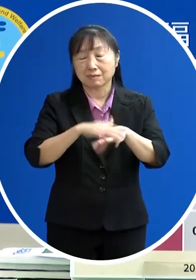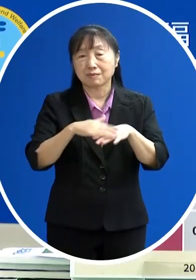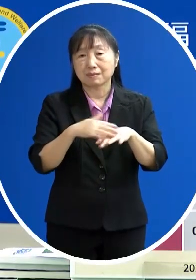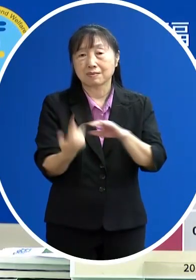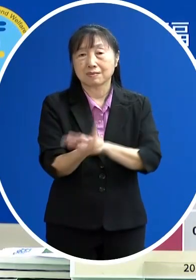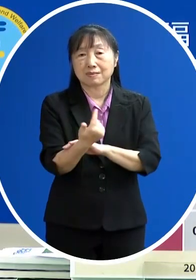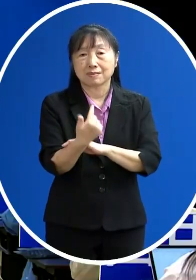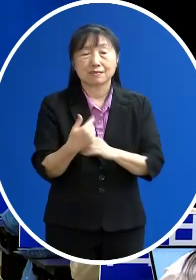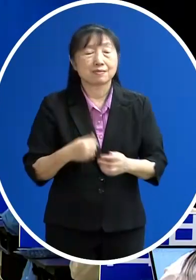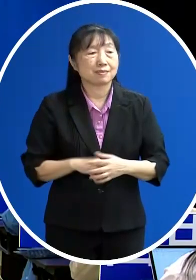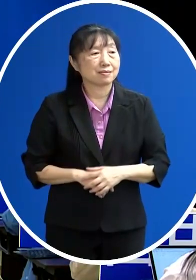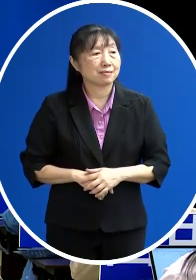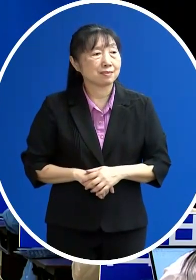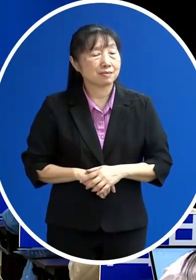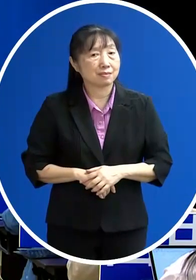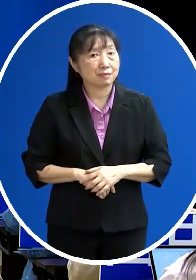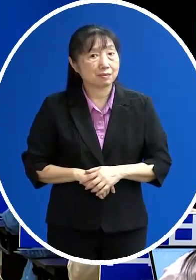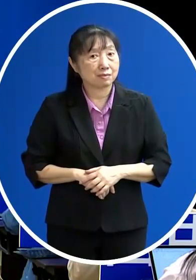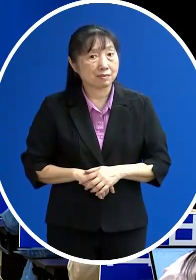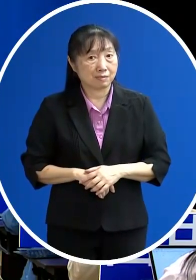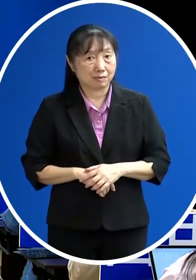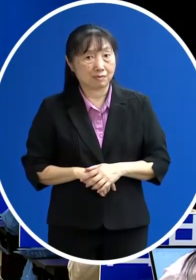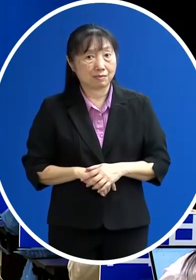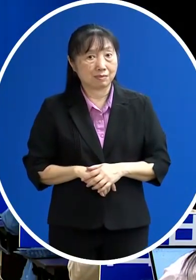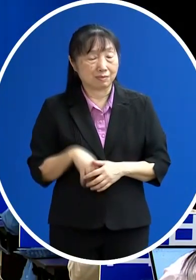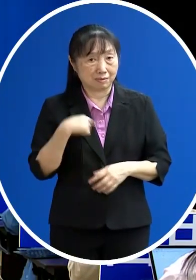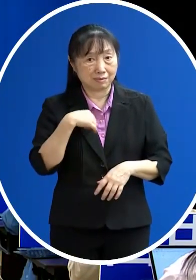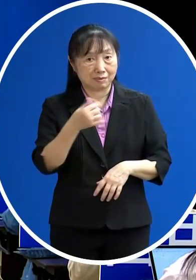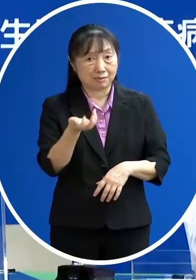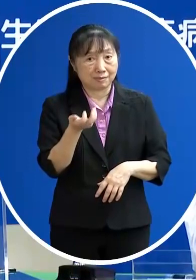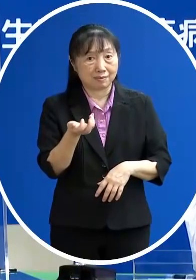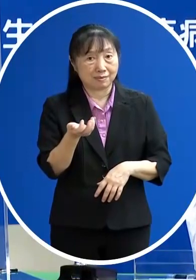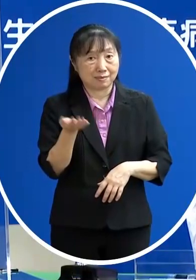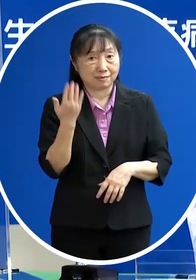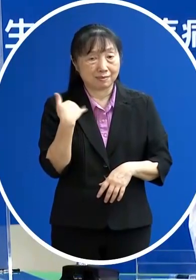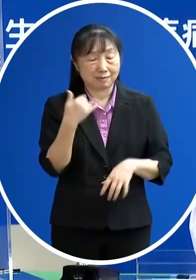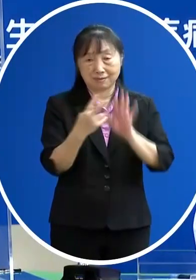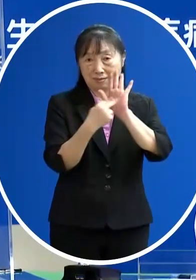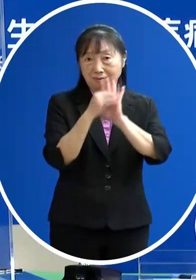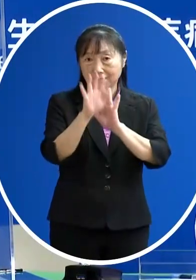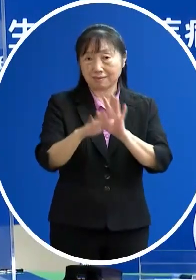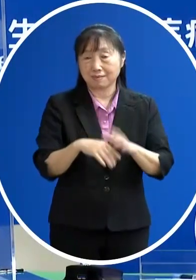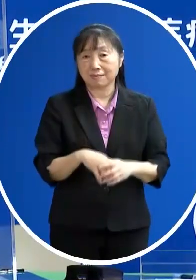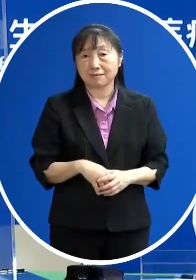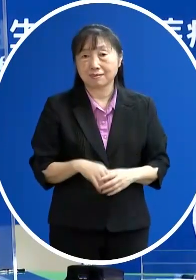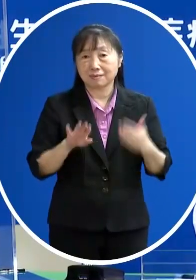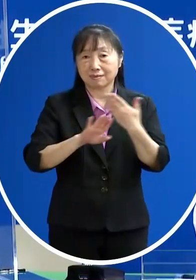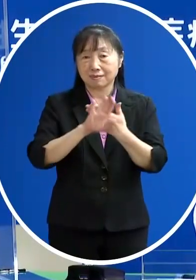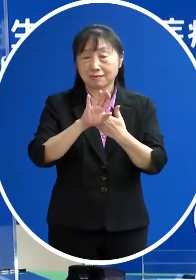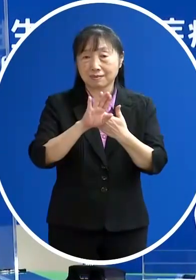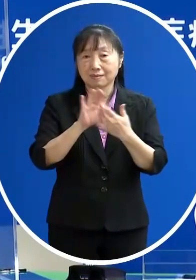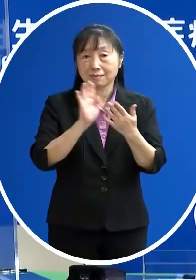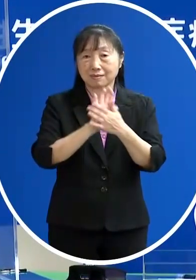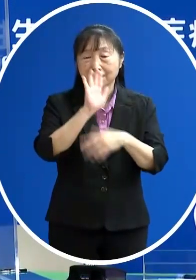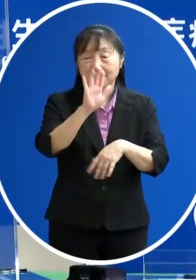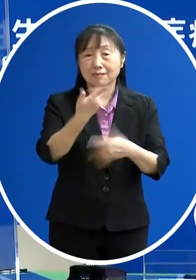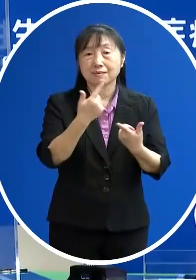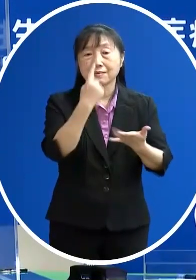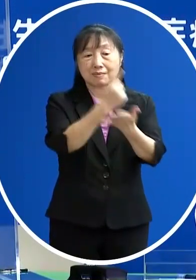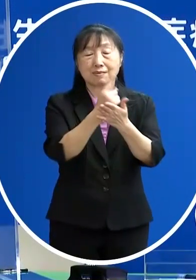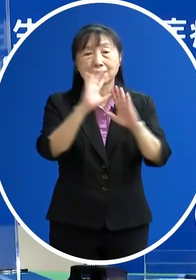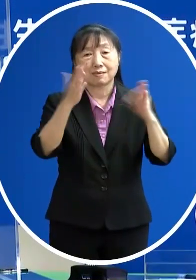快。 对，我们也再三说明，在目前未来可能会有因为。每个国家在大